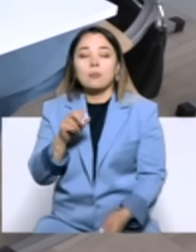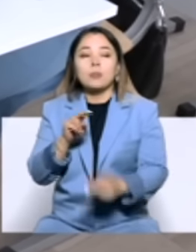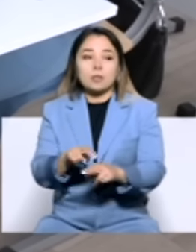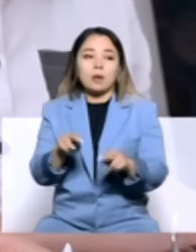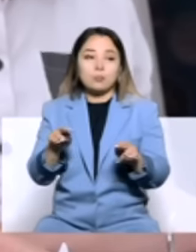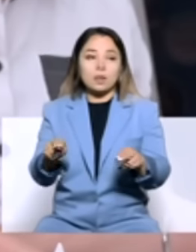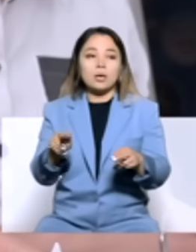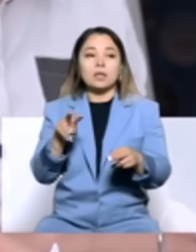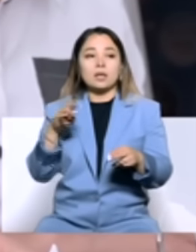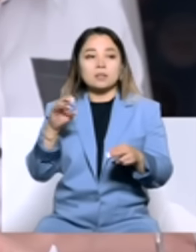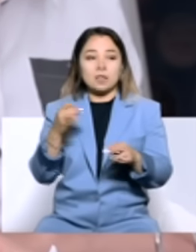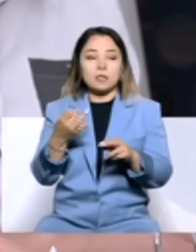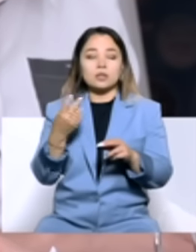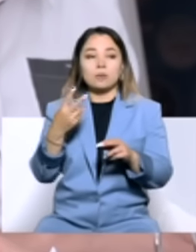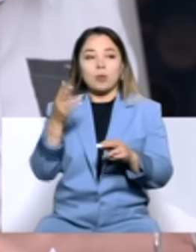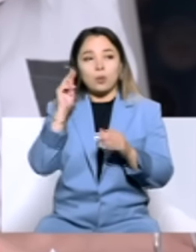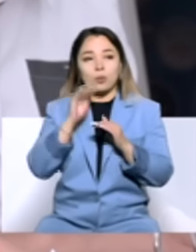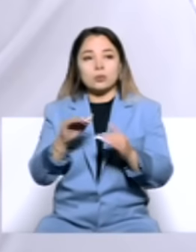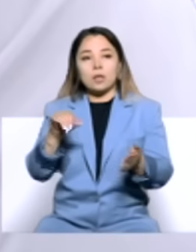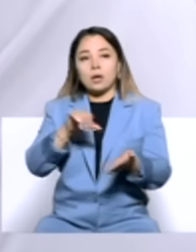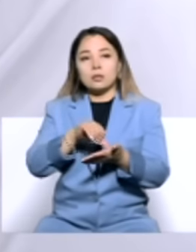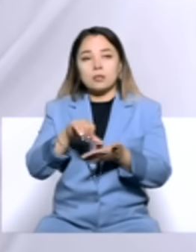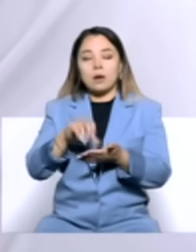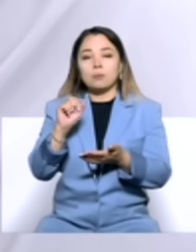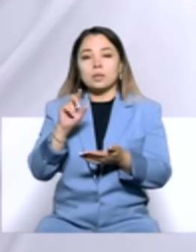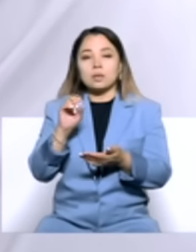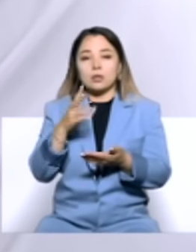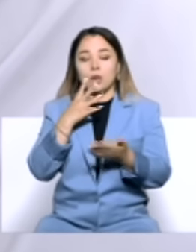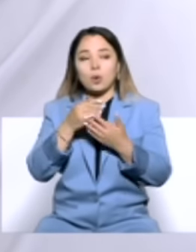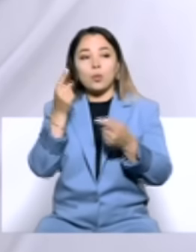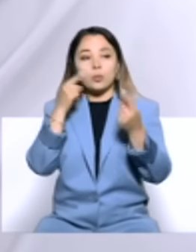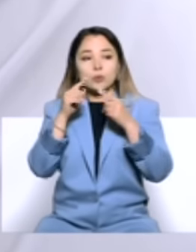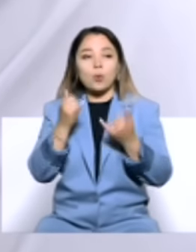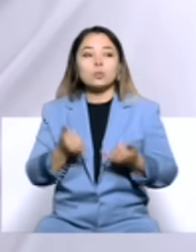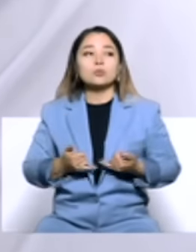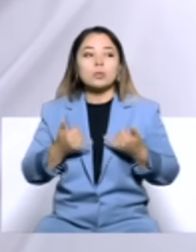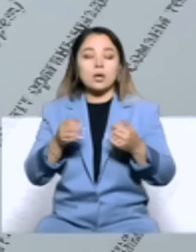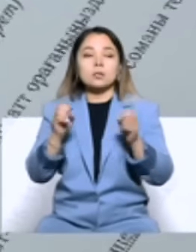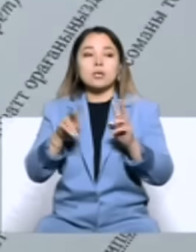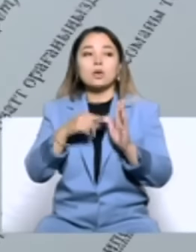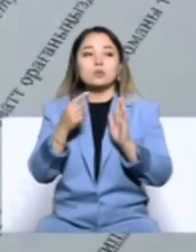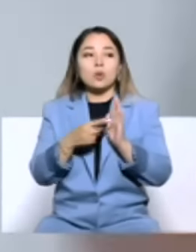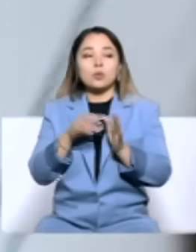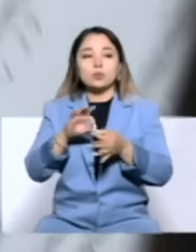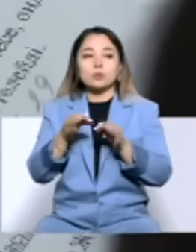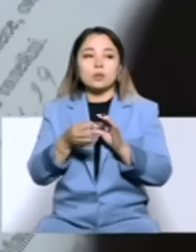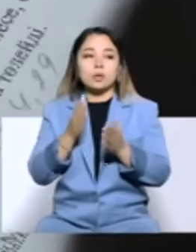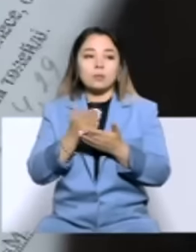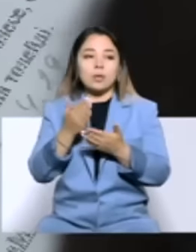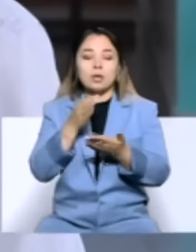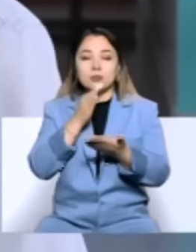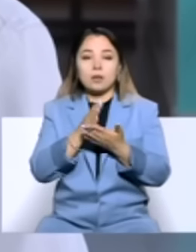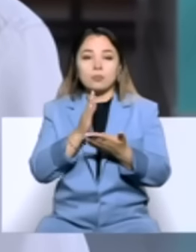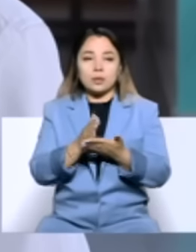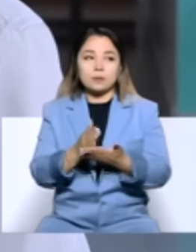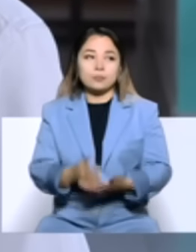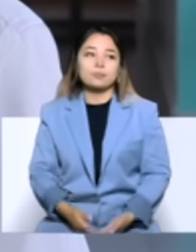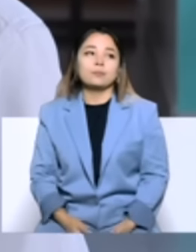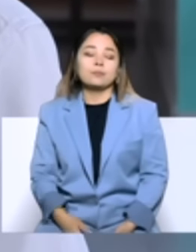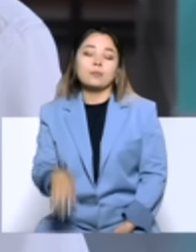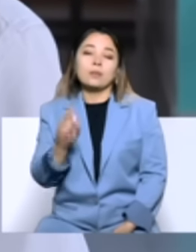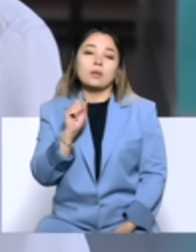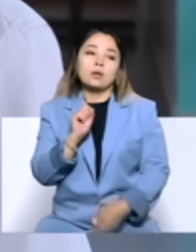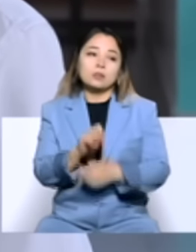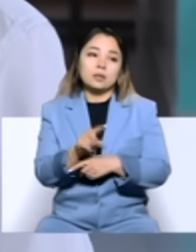мына лицейден 25 оқушы қатысқан. Соның бірі Абзал. Өз идеяңды ұсынуға арналған сұрақтар қиындық тудырғанын жасырмайды. Әр